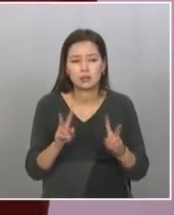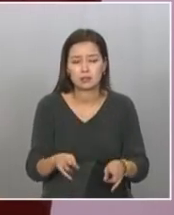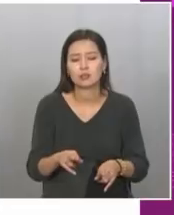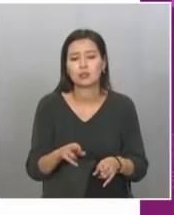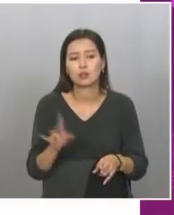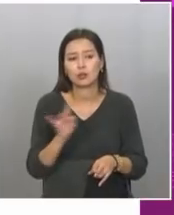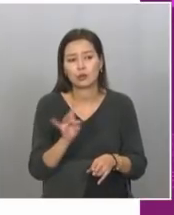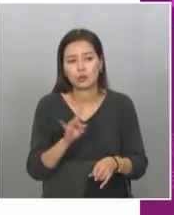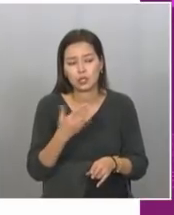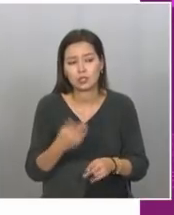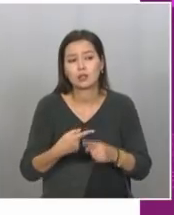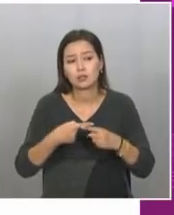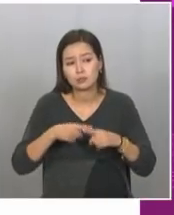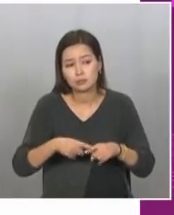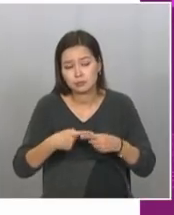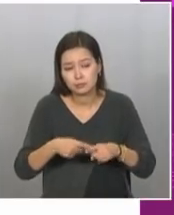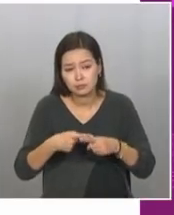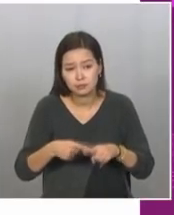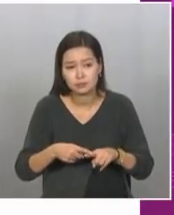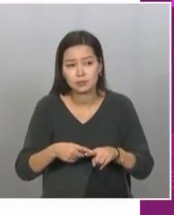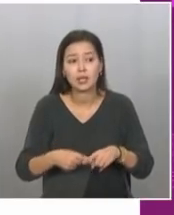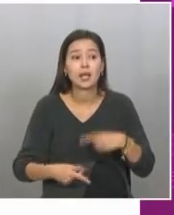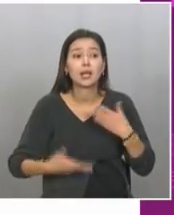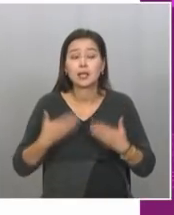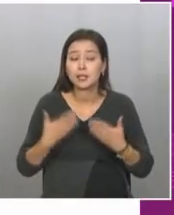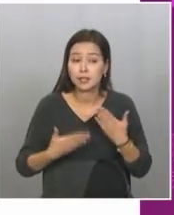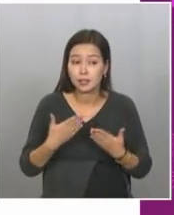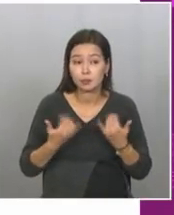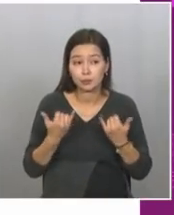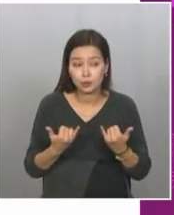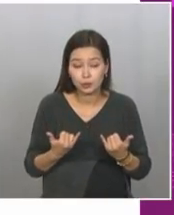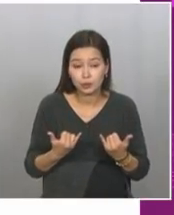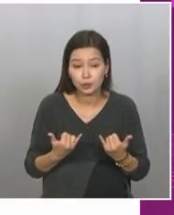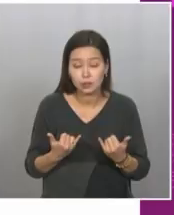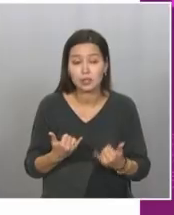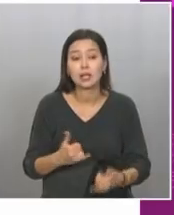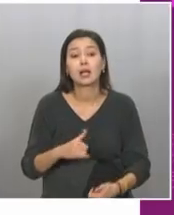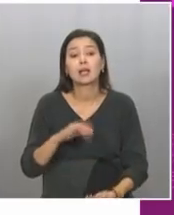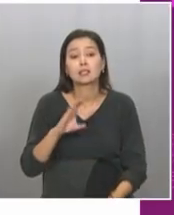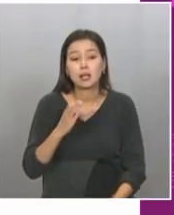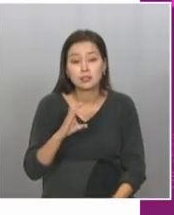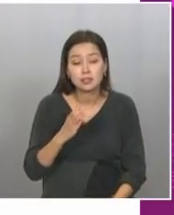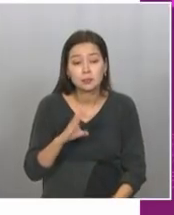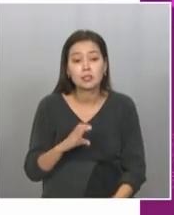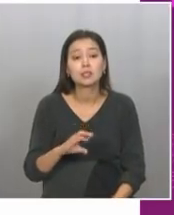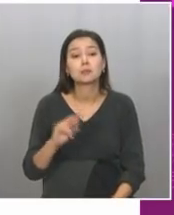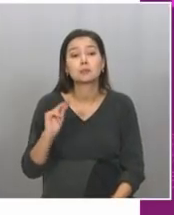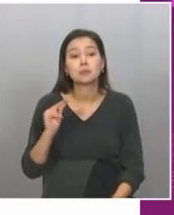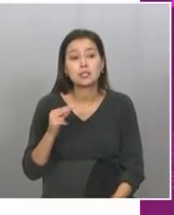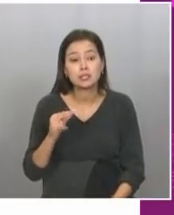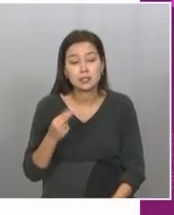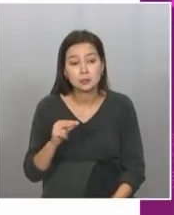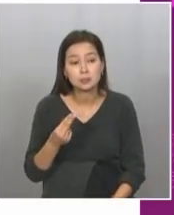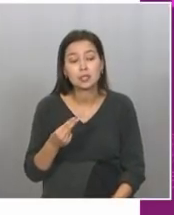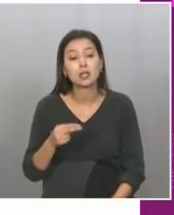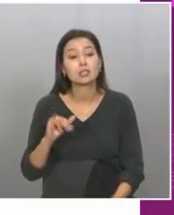ұзындықта тоқиды. Егер бүгін сәрсенбі, бейсенбі,